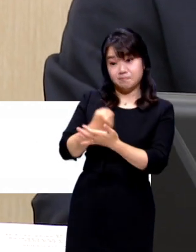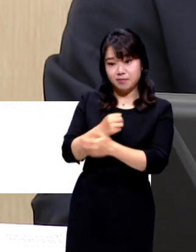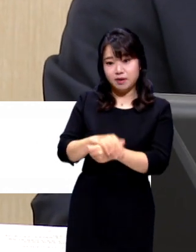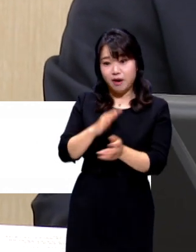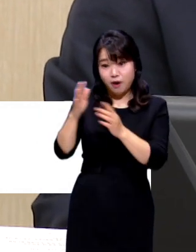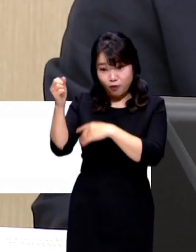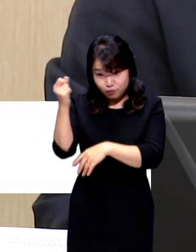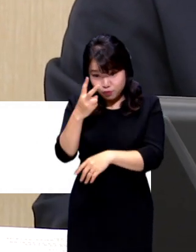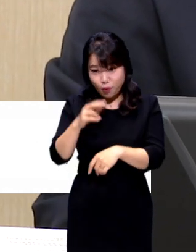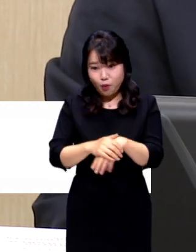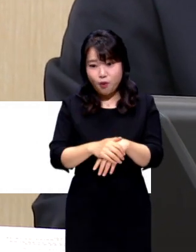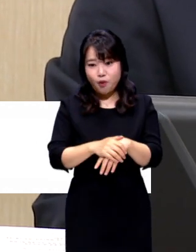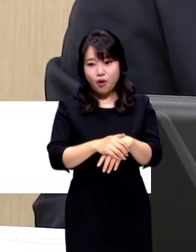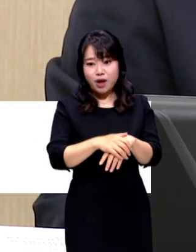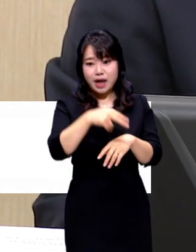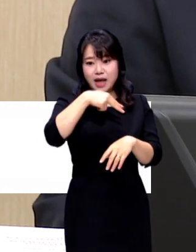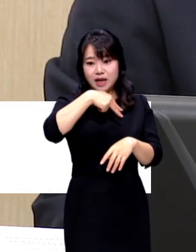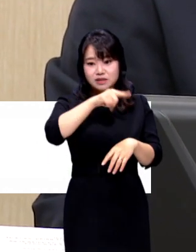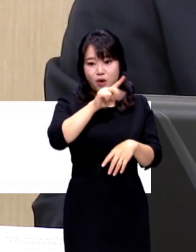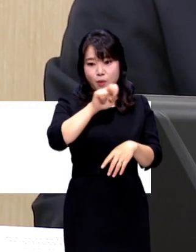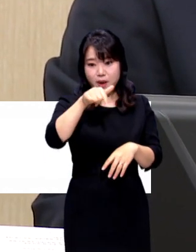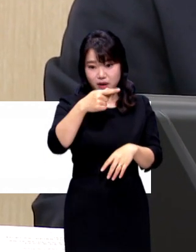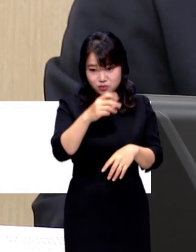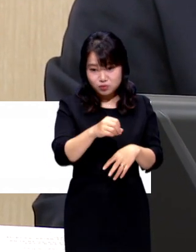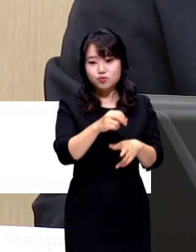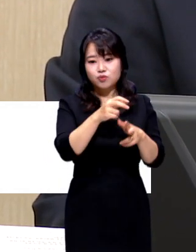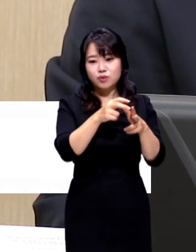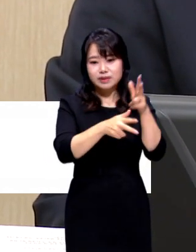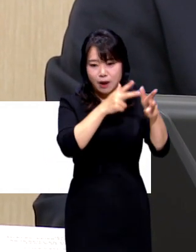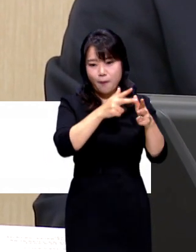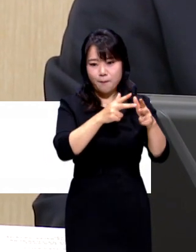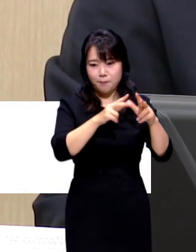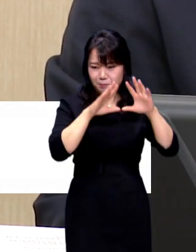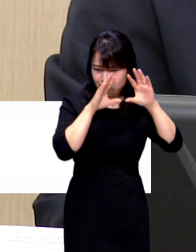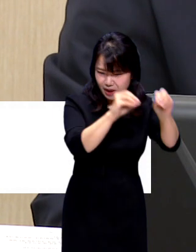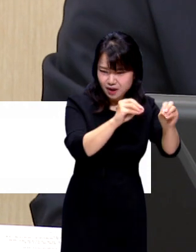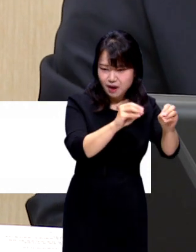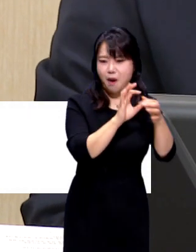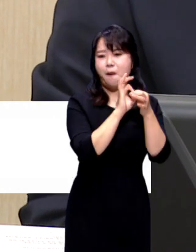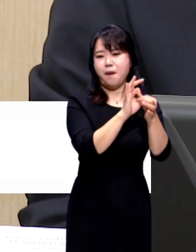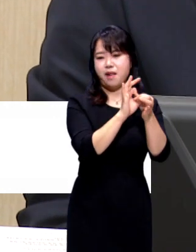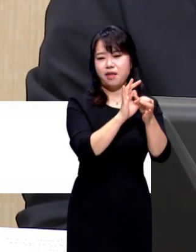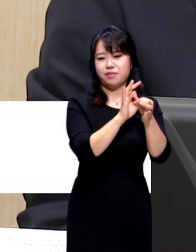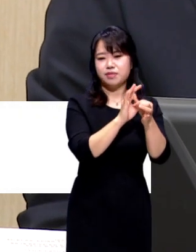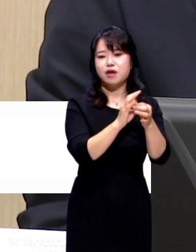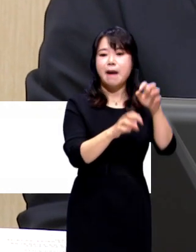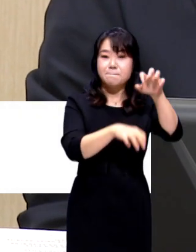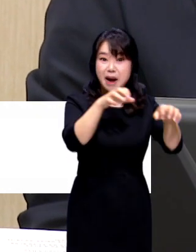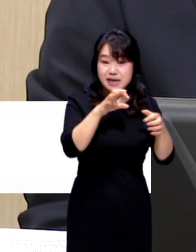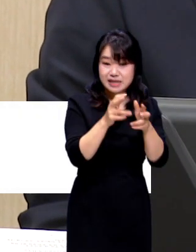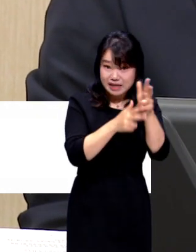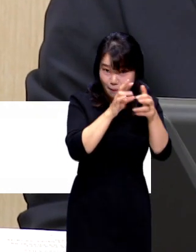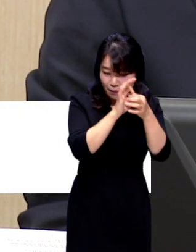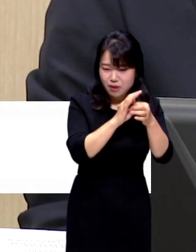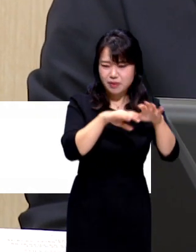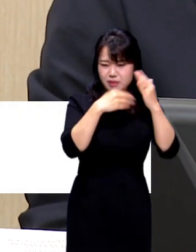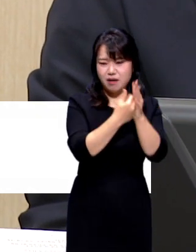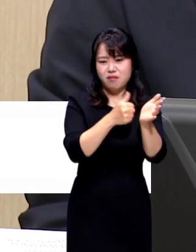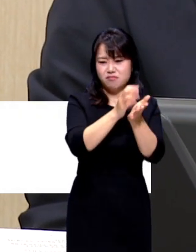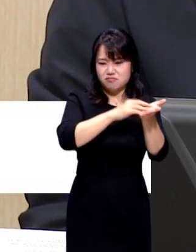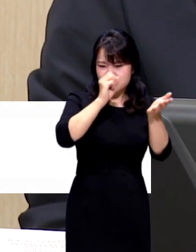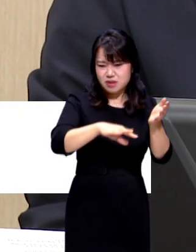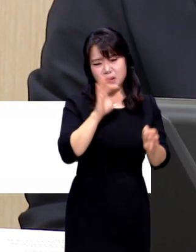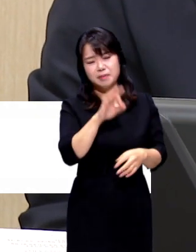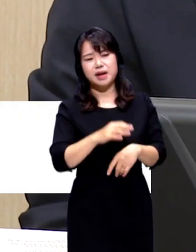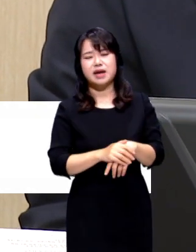사업 종료 과정에서 보여준 자치행정과 행정부 서울시 태도가 오세훈 시장의 시정에 대한 불신으로 전 이어질 거라 봅니다.